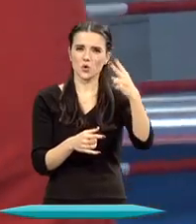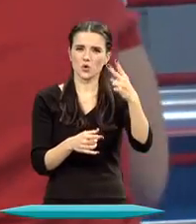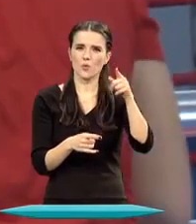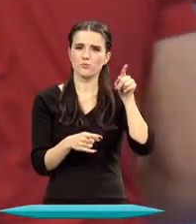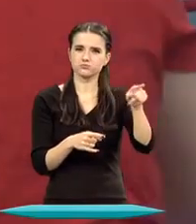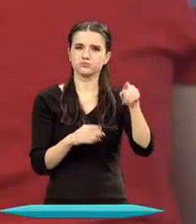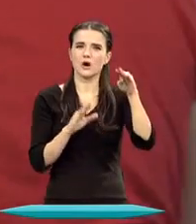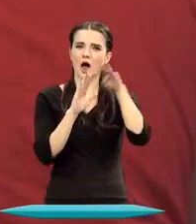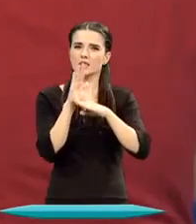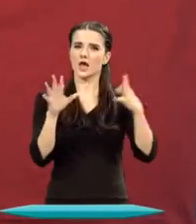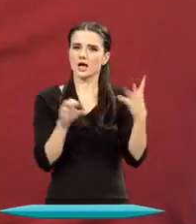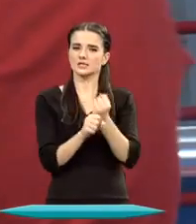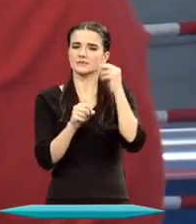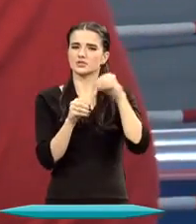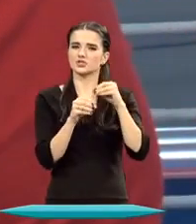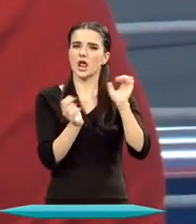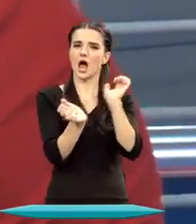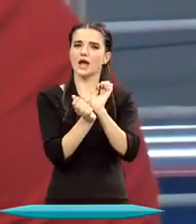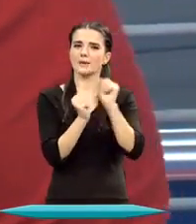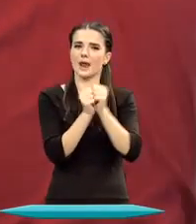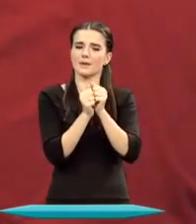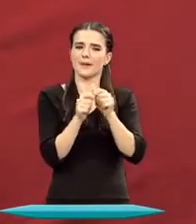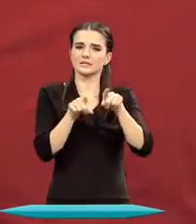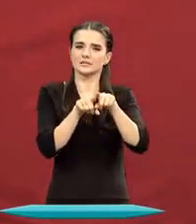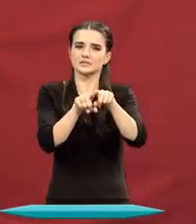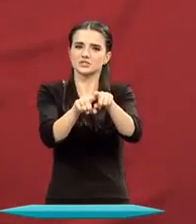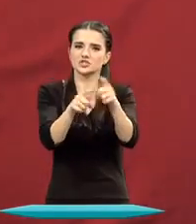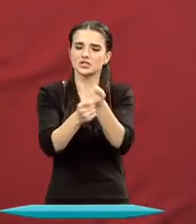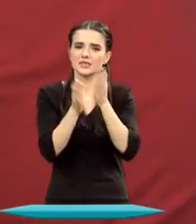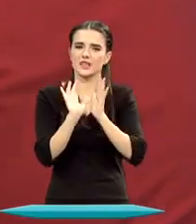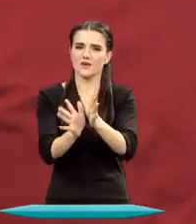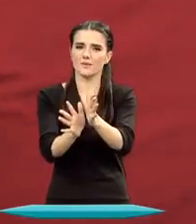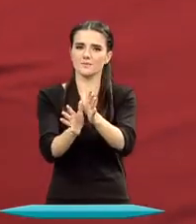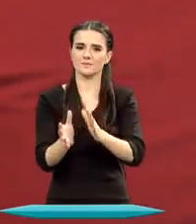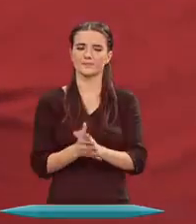Baha'yı hayata kazandırmak için aileyle birlikte çalışmaya devam ederler.